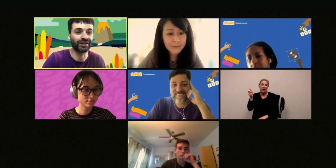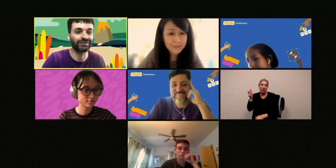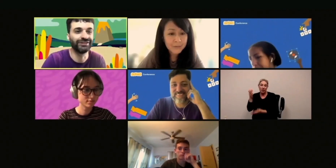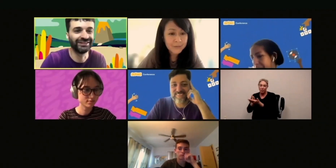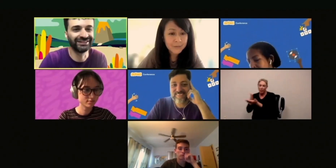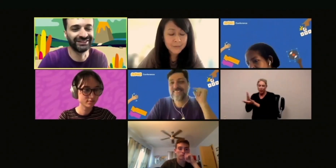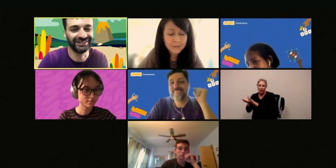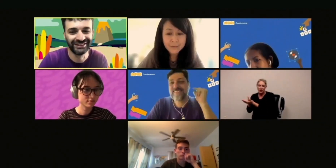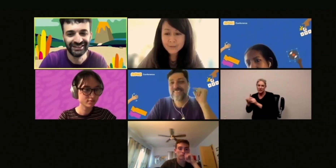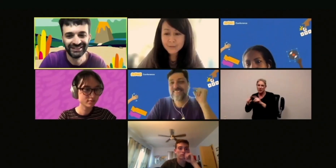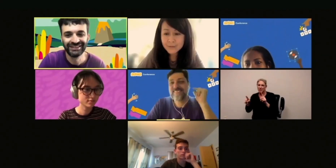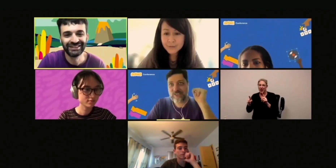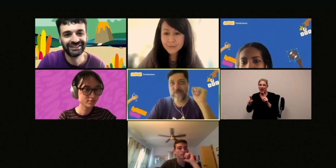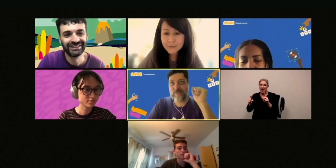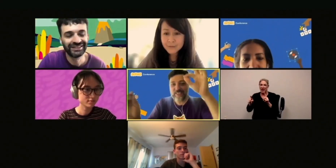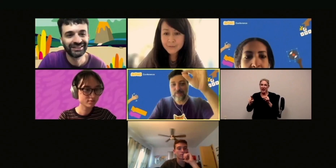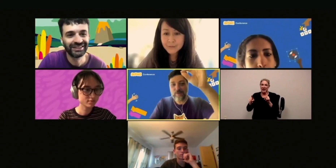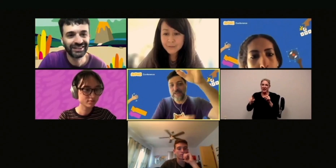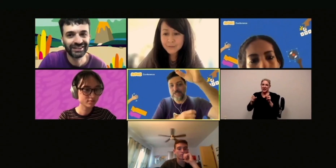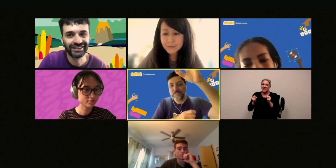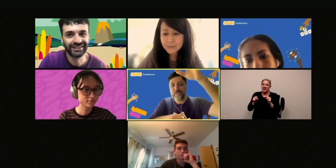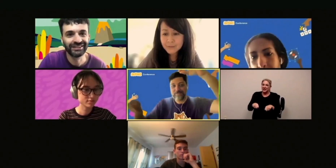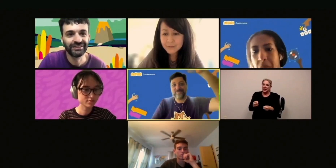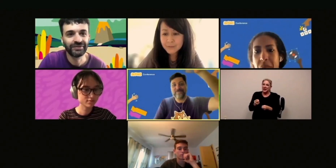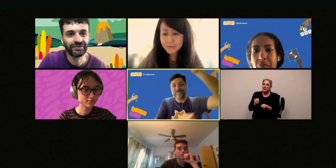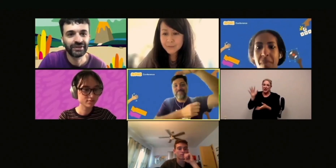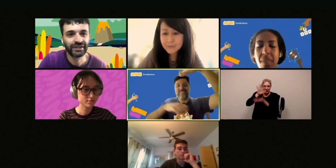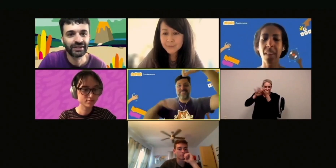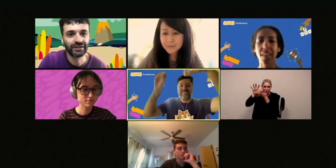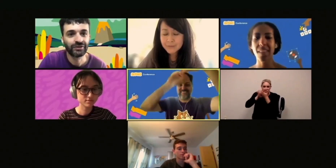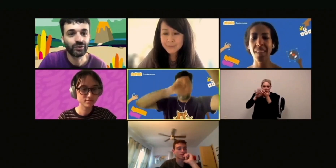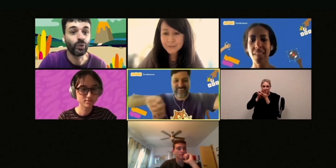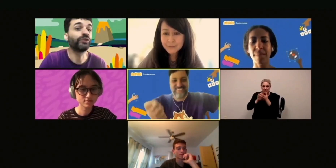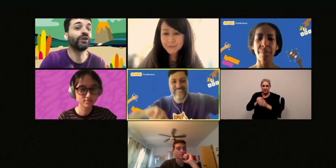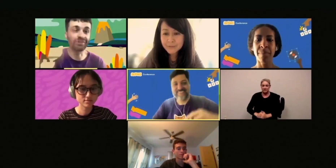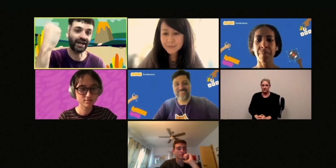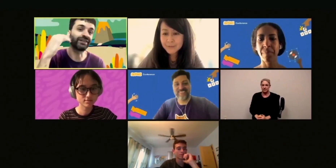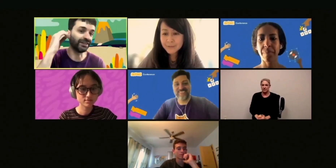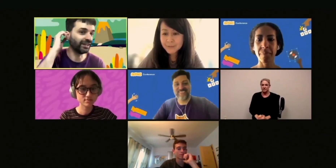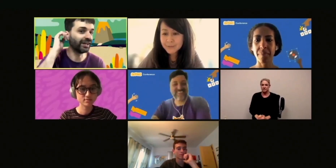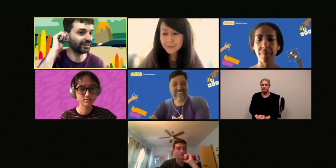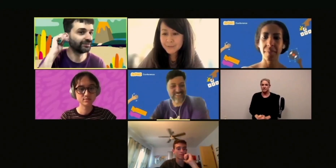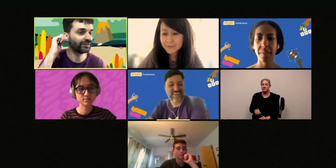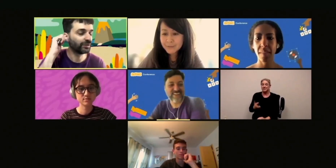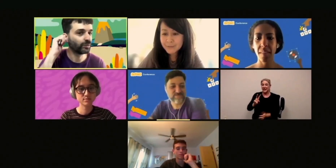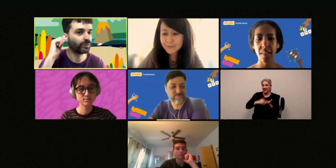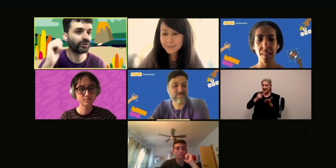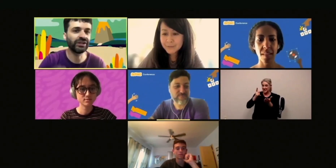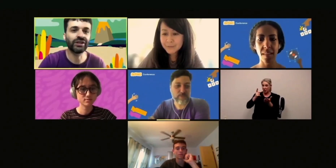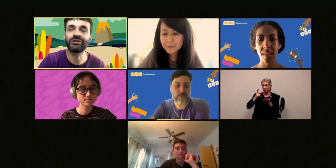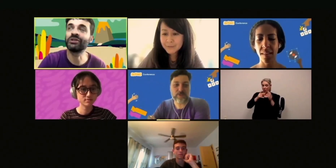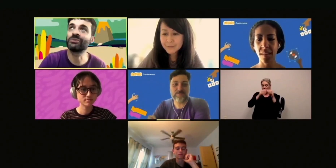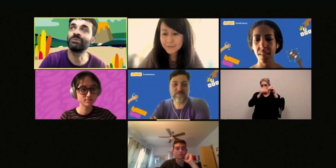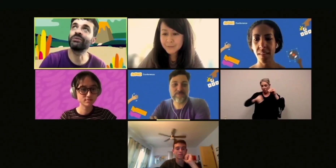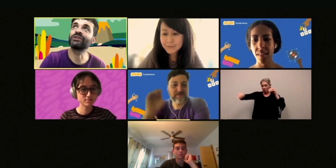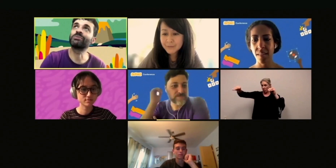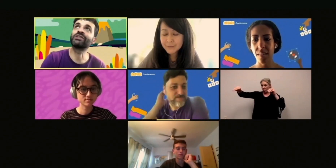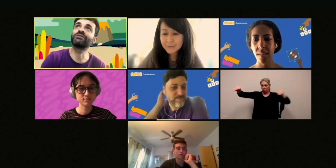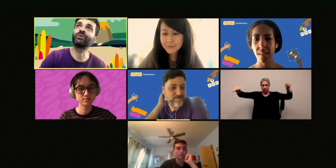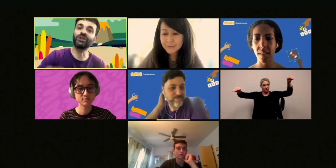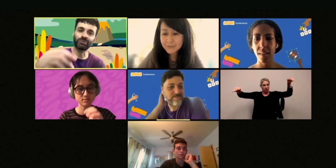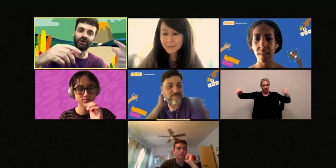なった回転するということもできますそうしますと今夜と小さな部品もあと動かすことができますけど結構